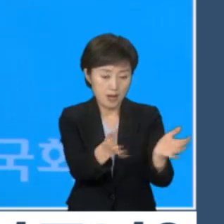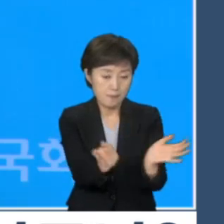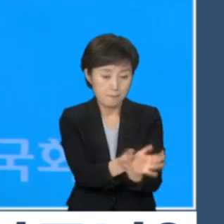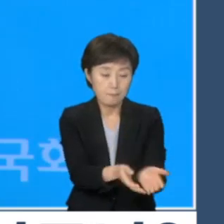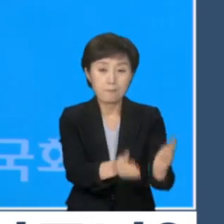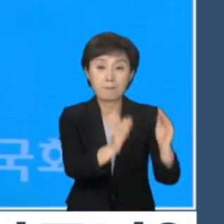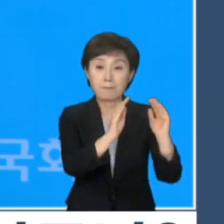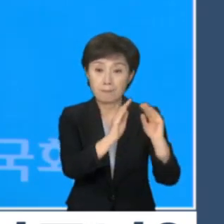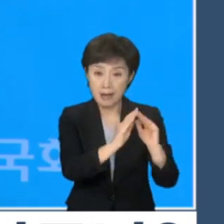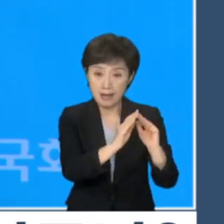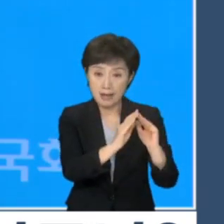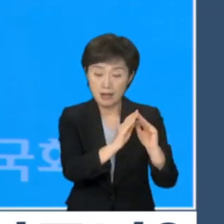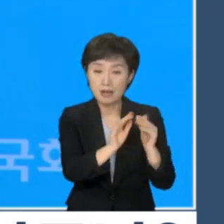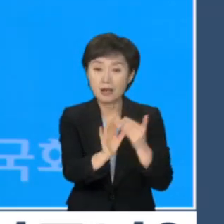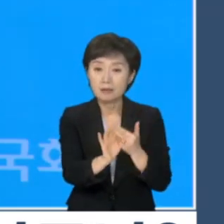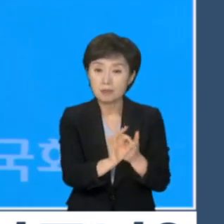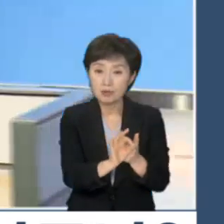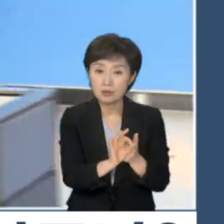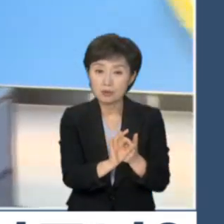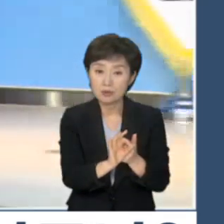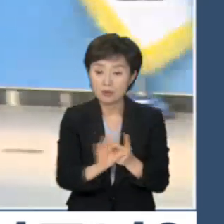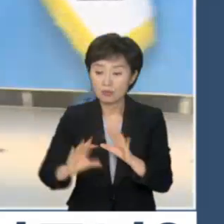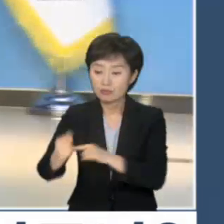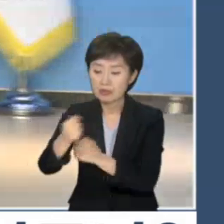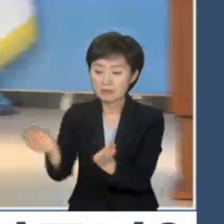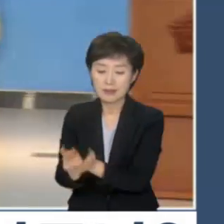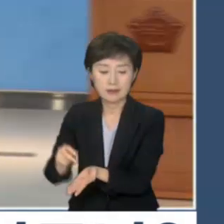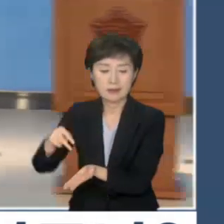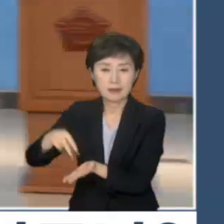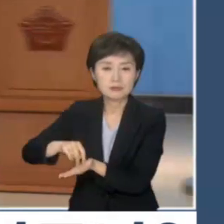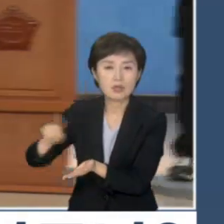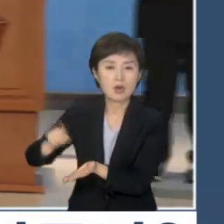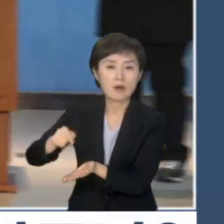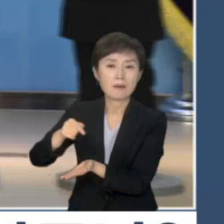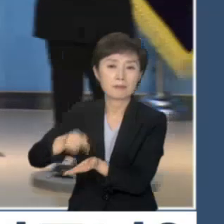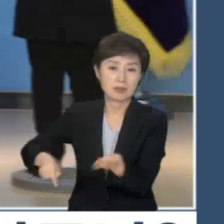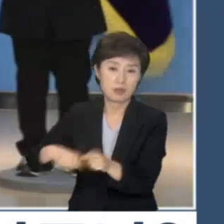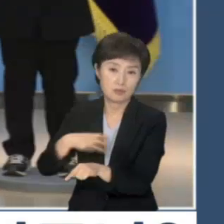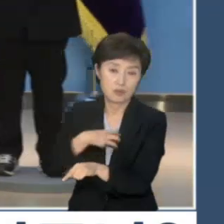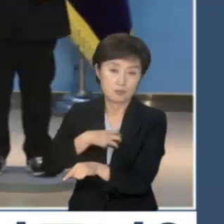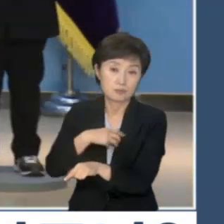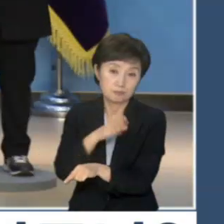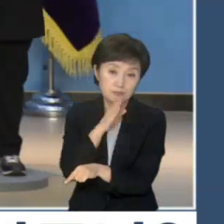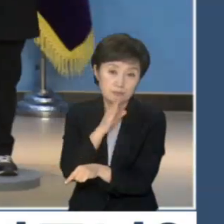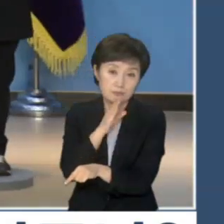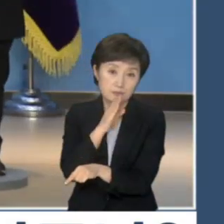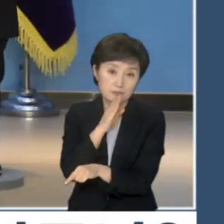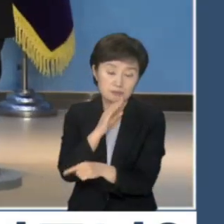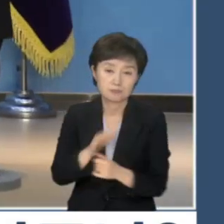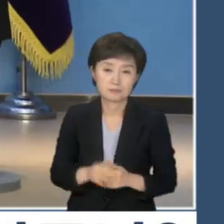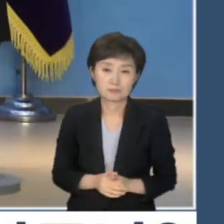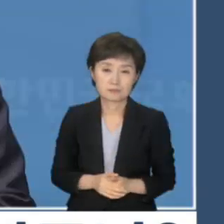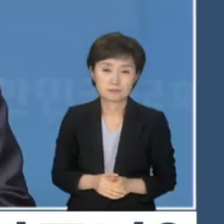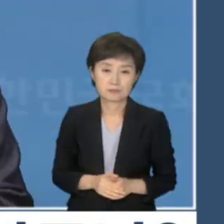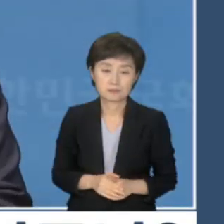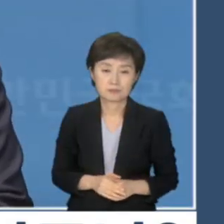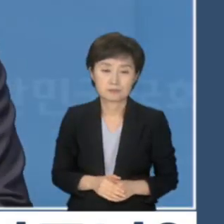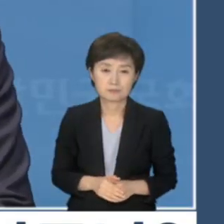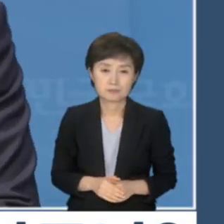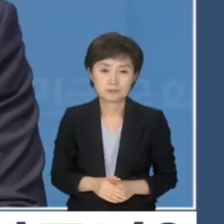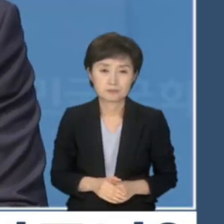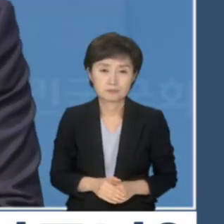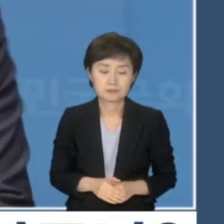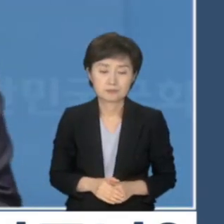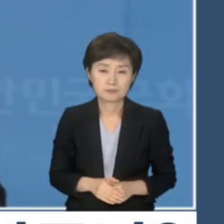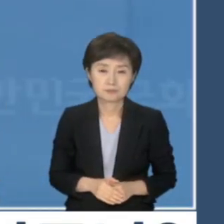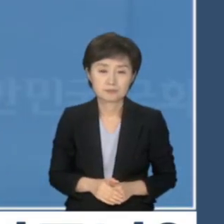만들어가지고 국민의힘에게 영향을 미칠 수 있는 그런 위치까지 갈 것이냐 하는 부분은 저는 굉장히 회의적으로 봅니다.